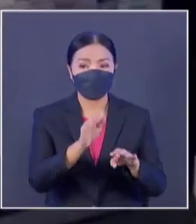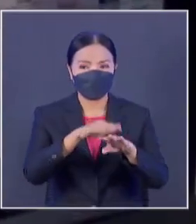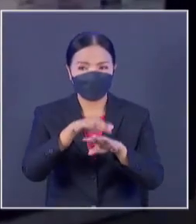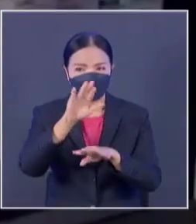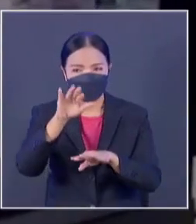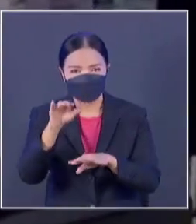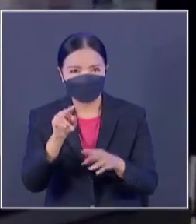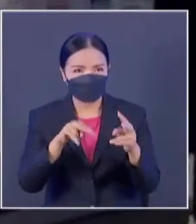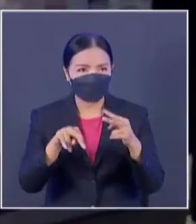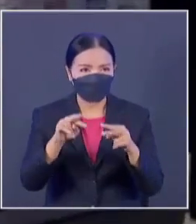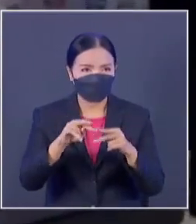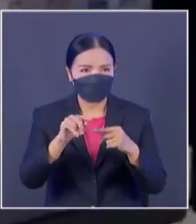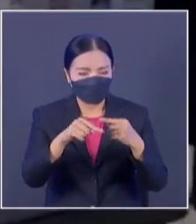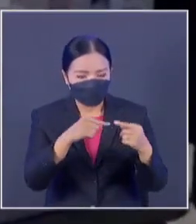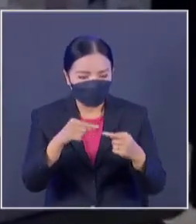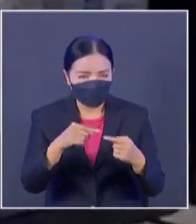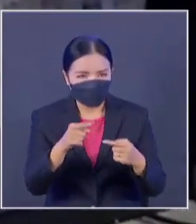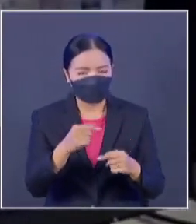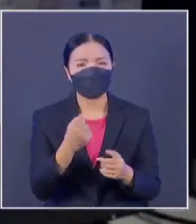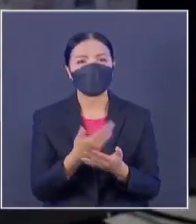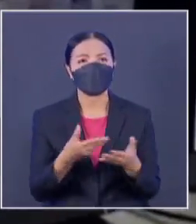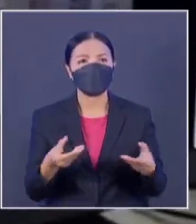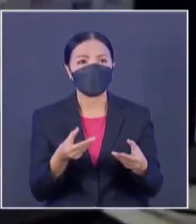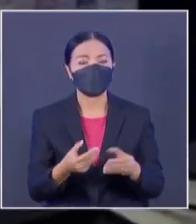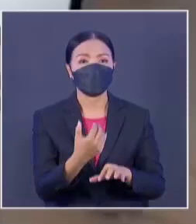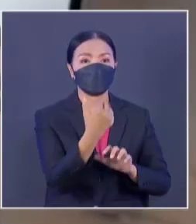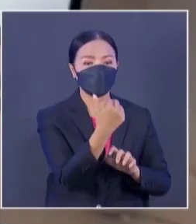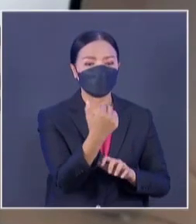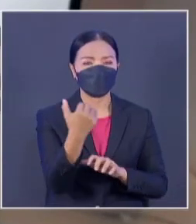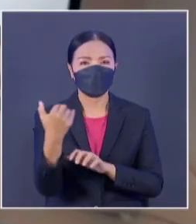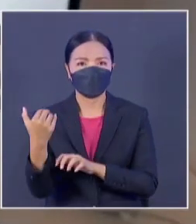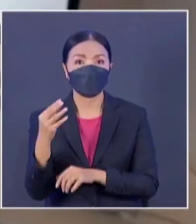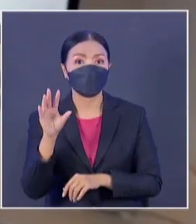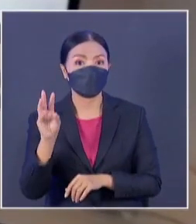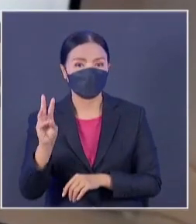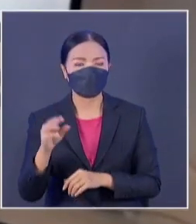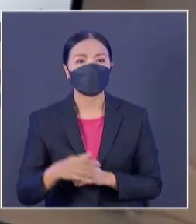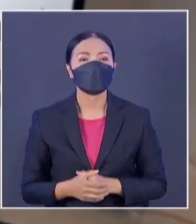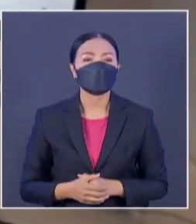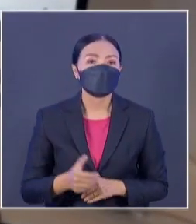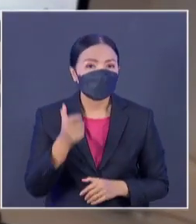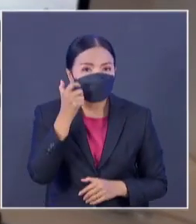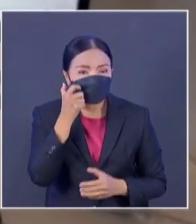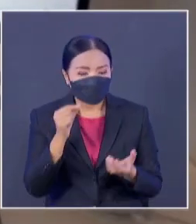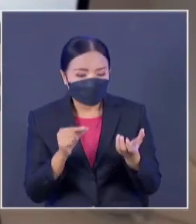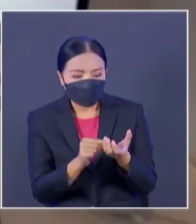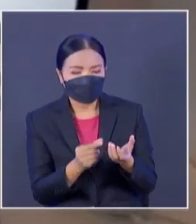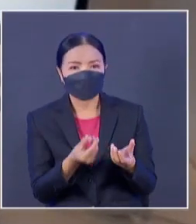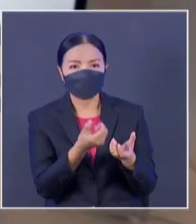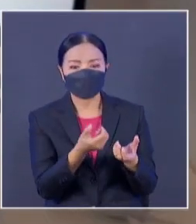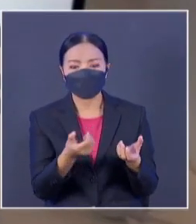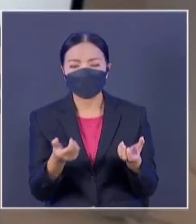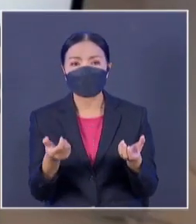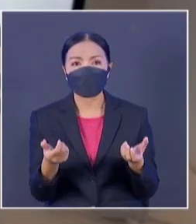การพนันครับก็ไปทำการตรวจยึดคอมพิวเตอร์ได้ทั้งหมด6ชุดโทรศัพท์มือถือพร้อมซิมการ์ดที่ใช้ในการ